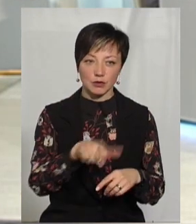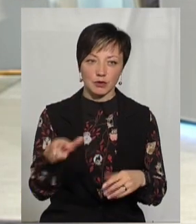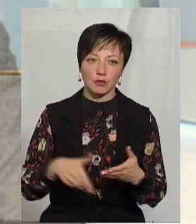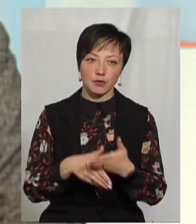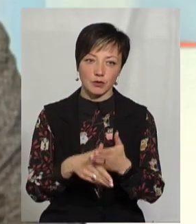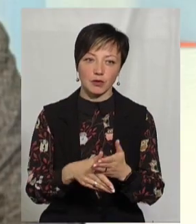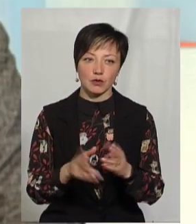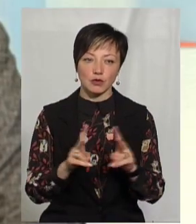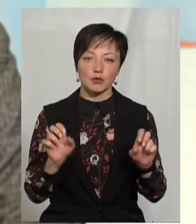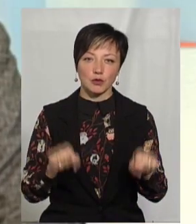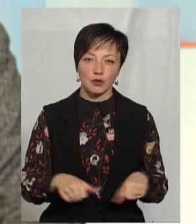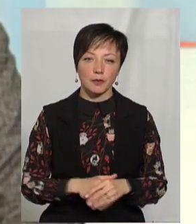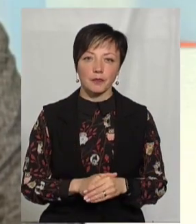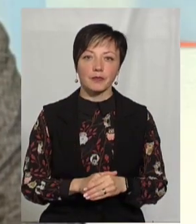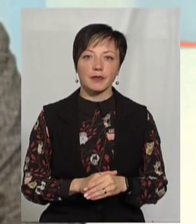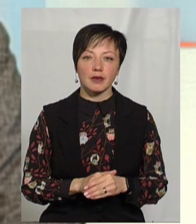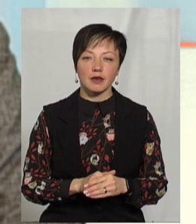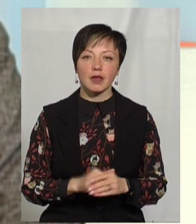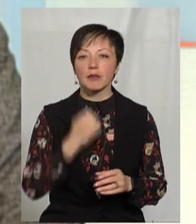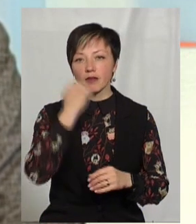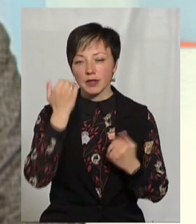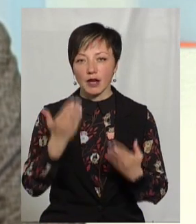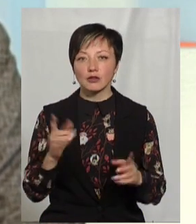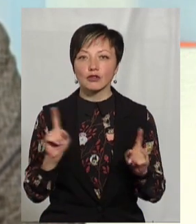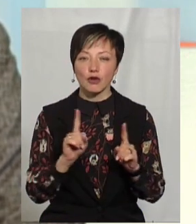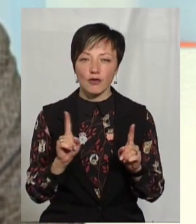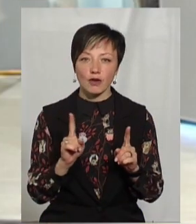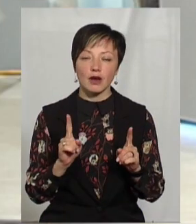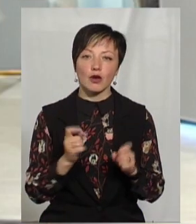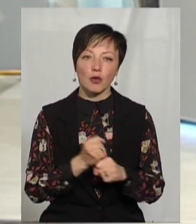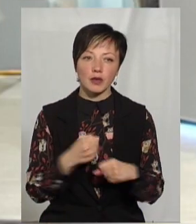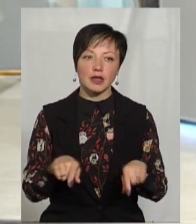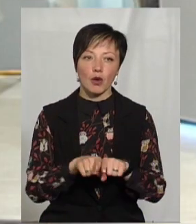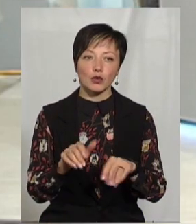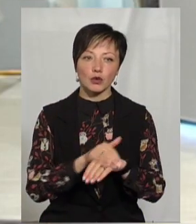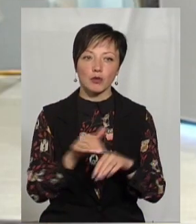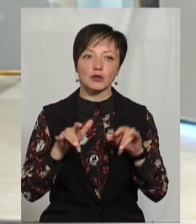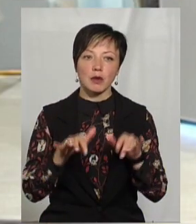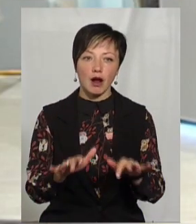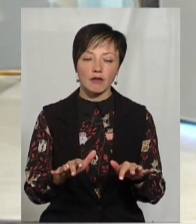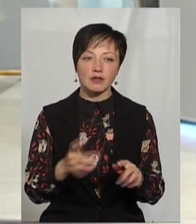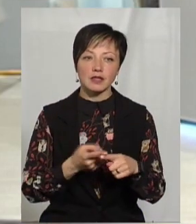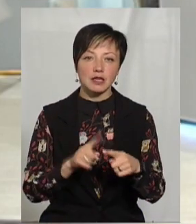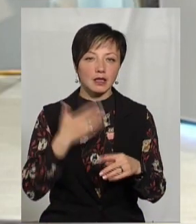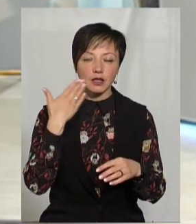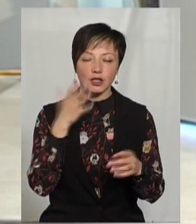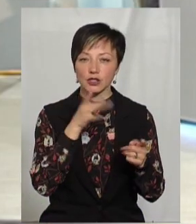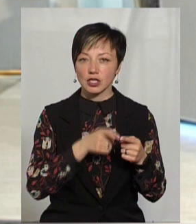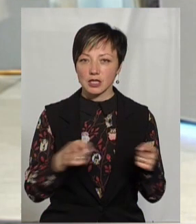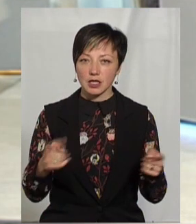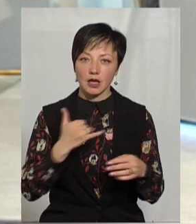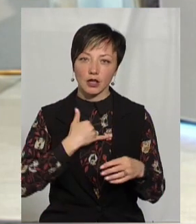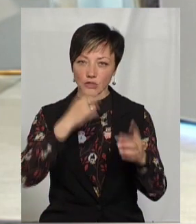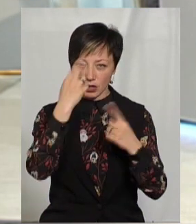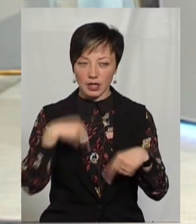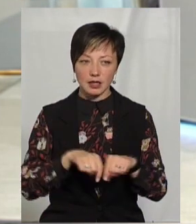і допомагати тим, що ми можемо. Ну і ми вам вдячні за те, що ви робите таку добру справу в ці нелегкі часи для